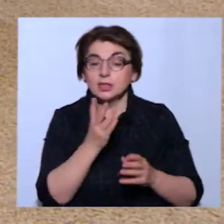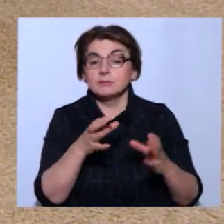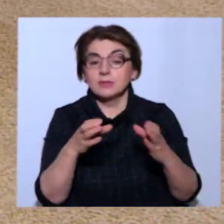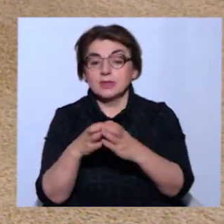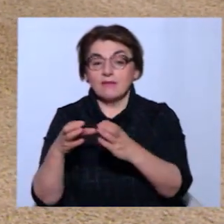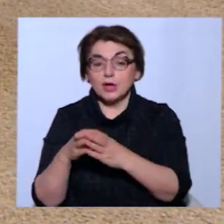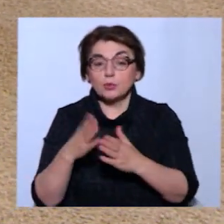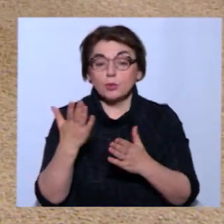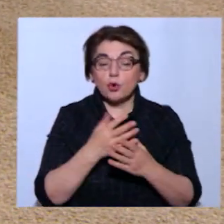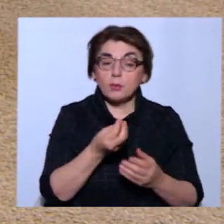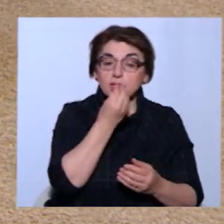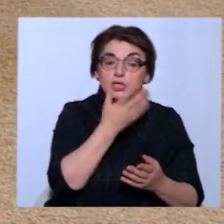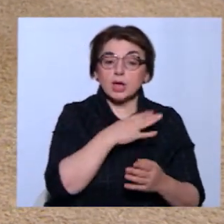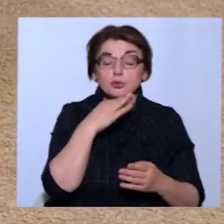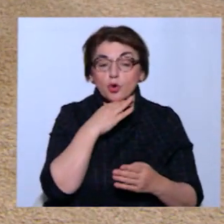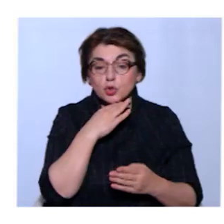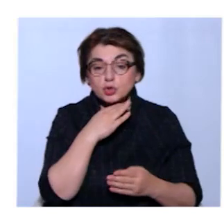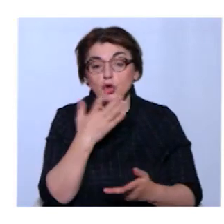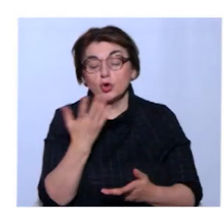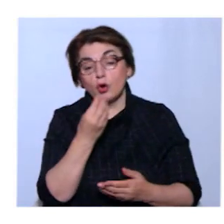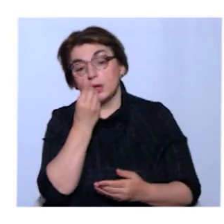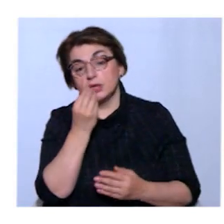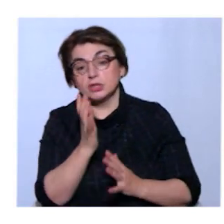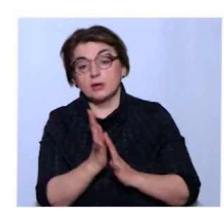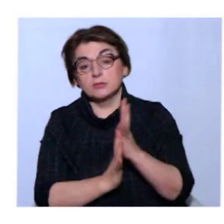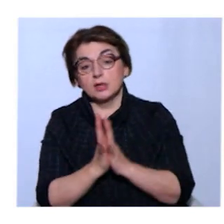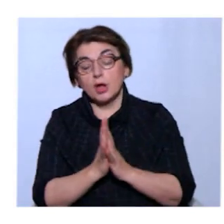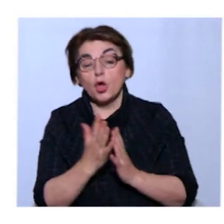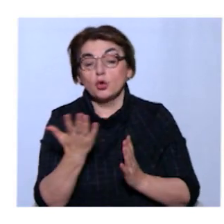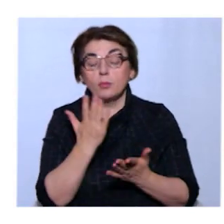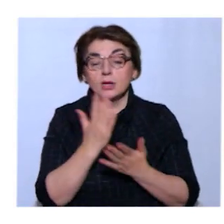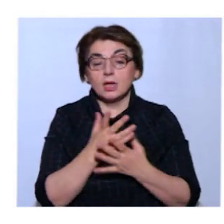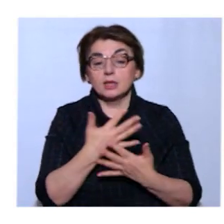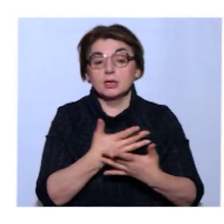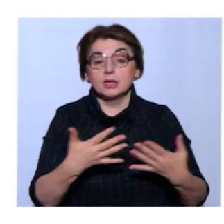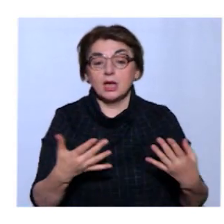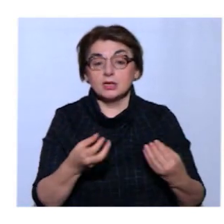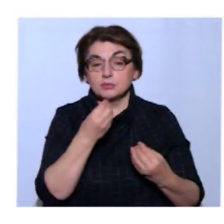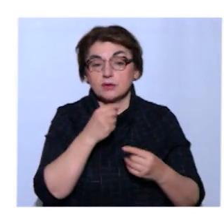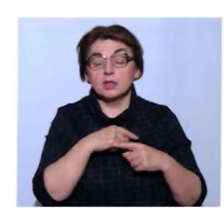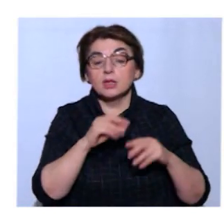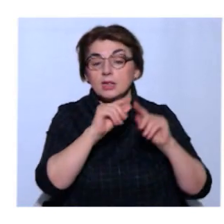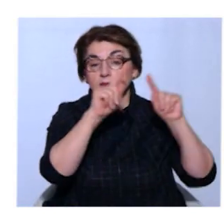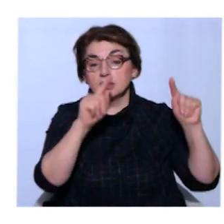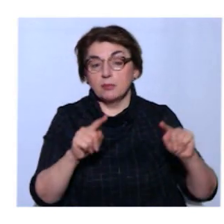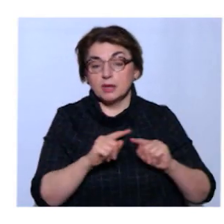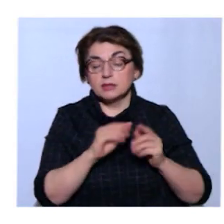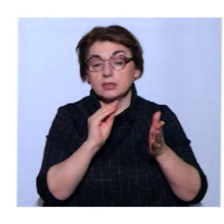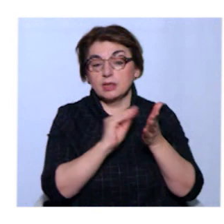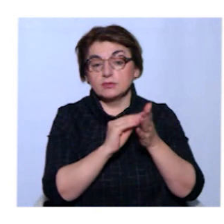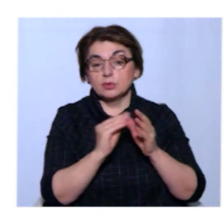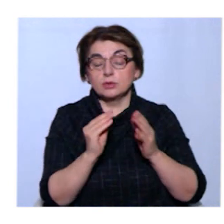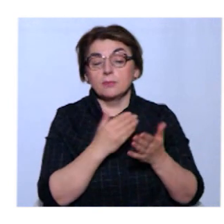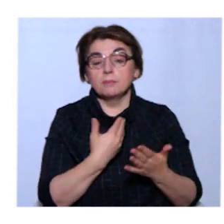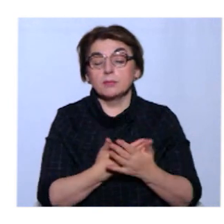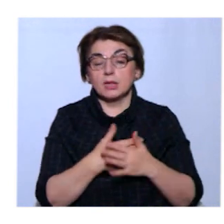რომელი მათგანი იკვებება ხორცით, რომელი მცენარეებით და რომელია ნაირმჭამელი. მოდით დაფაზე დავწეროთ ისინი.